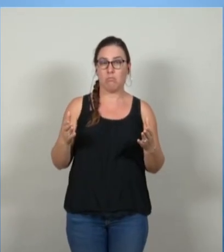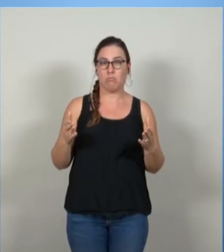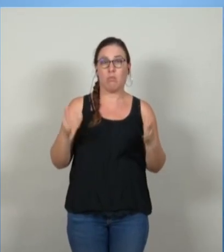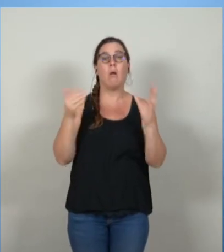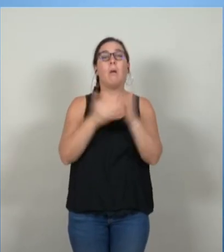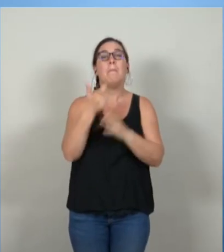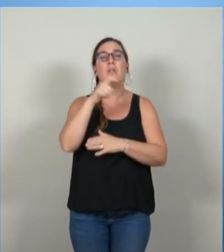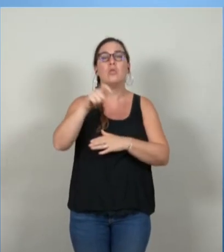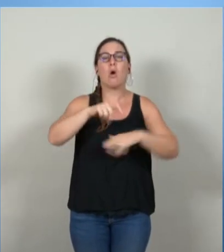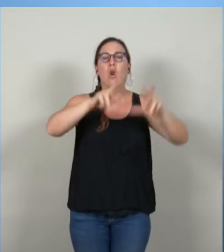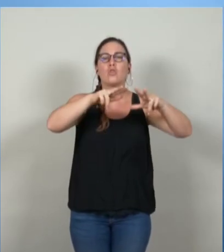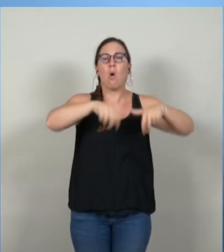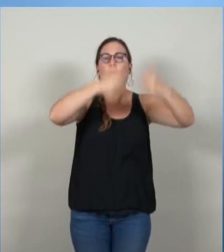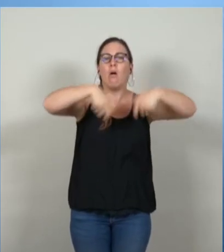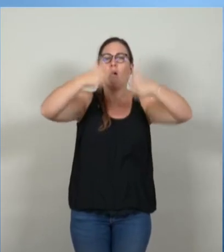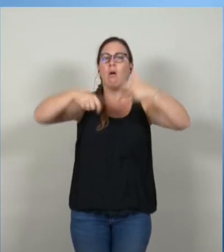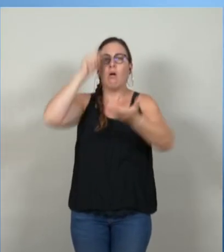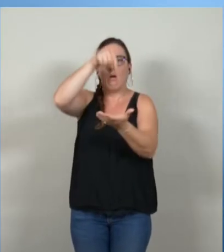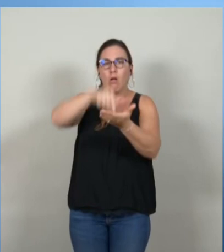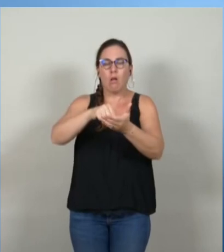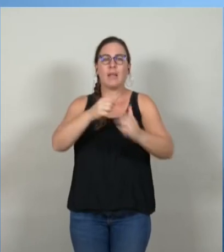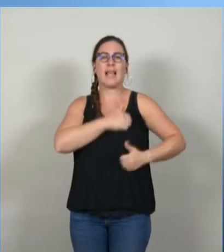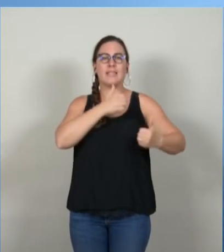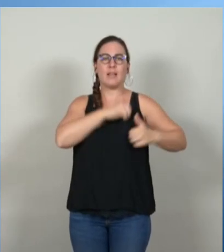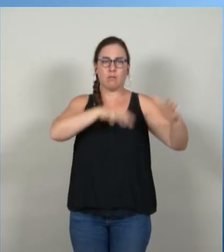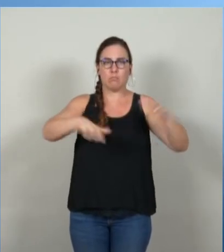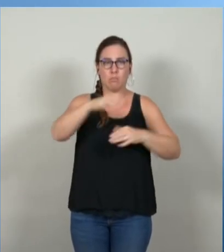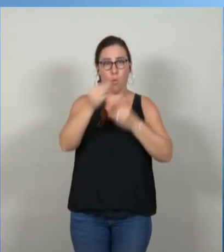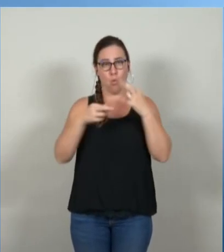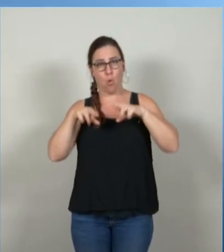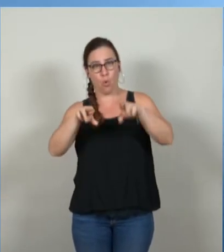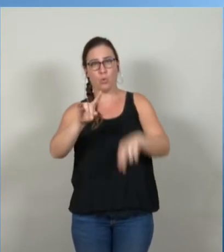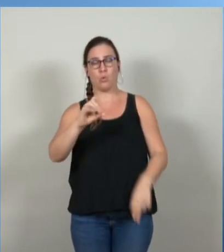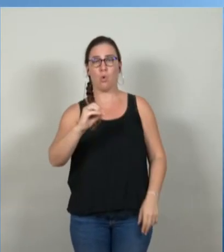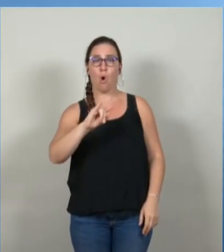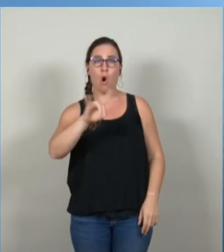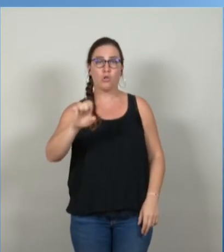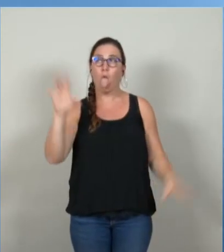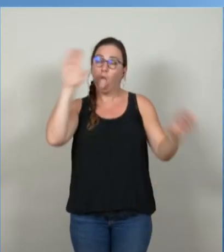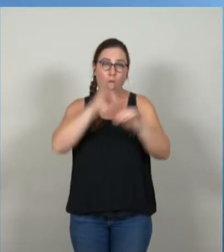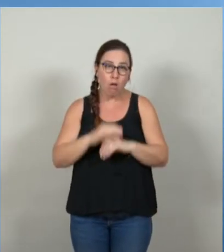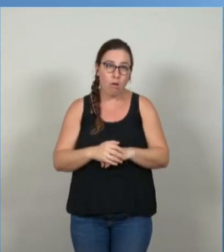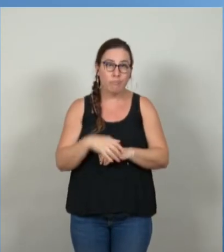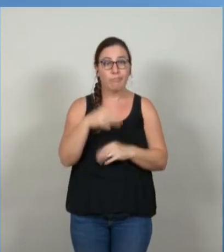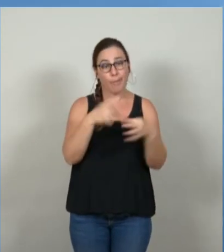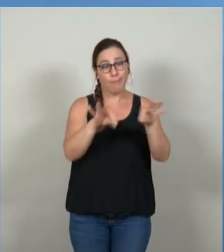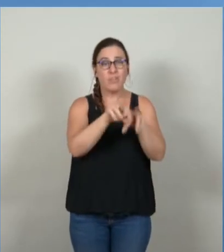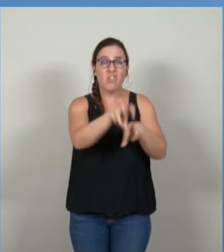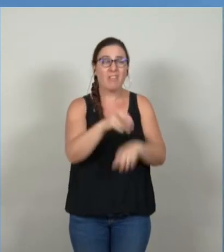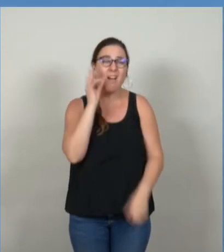1200 logements du site de la caserne de Bonne et de la ruoche avec un seul mini jardin